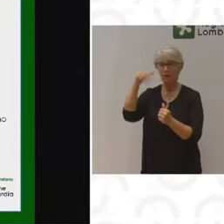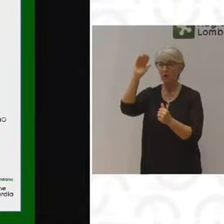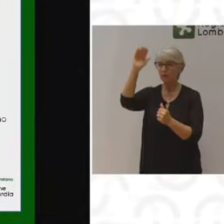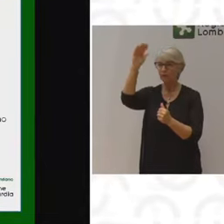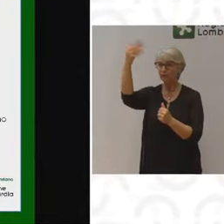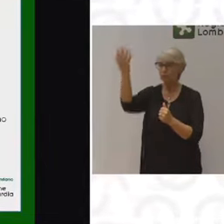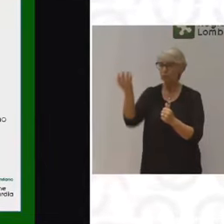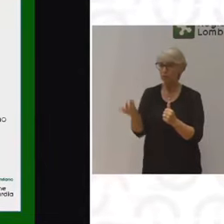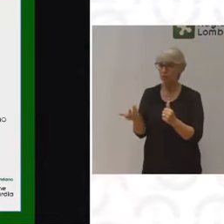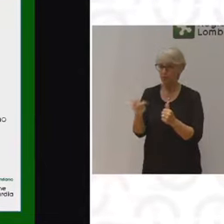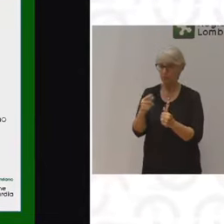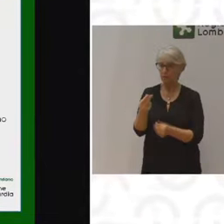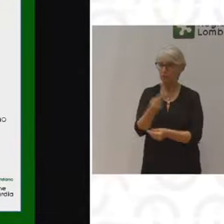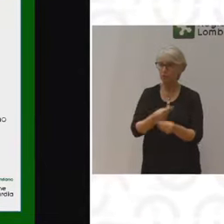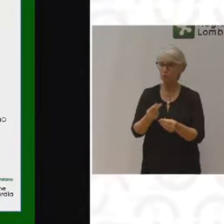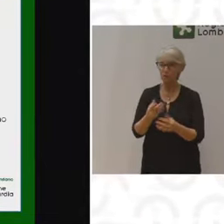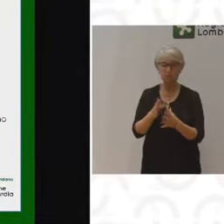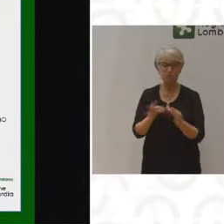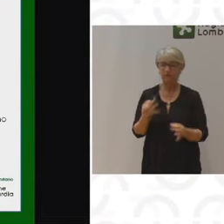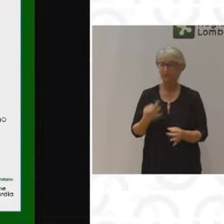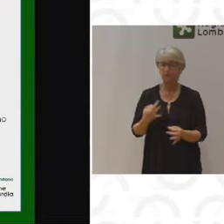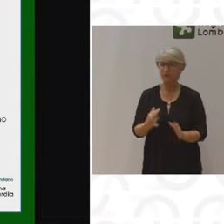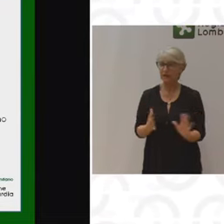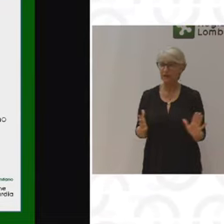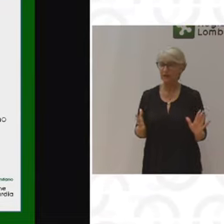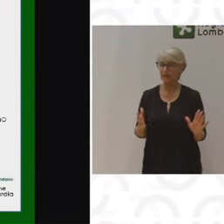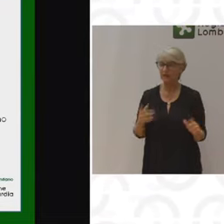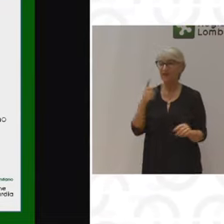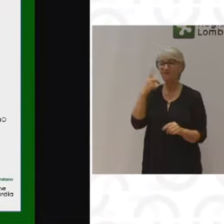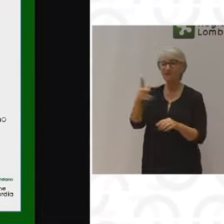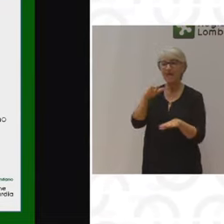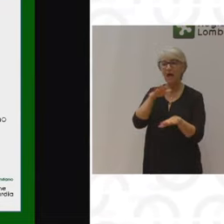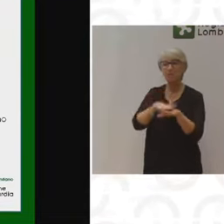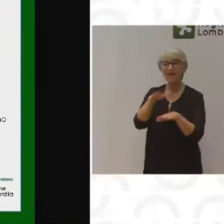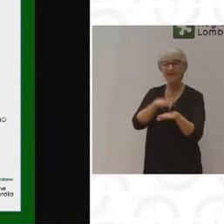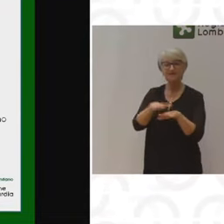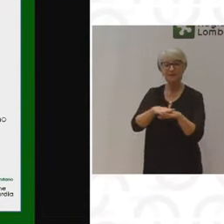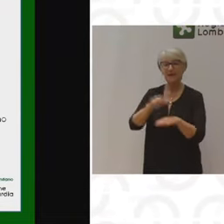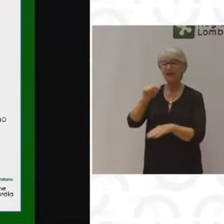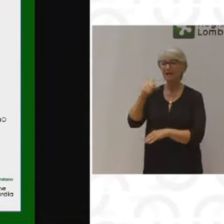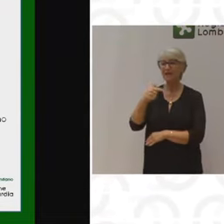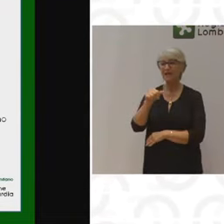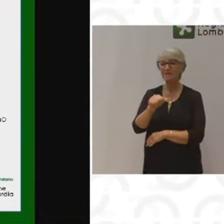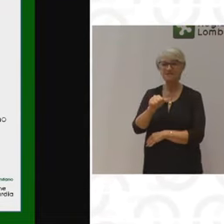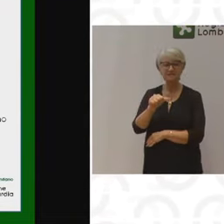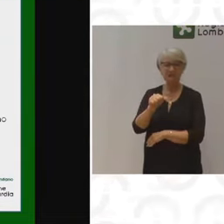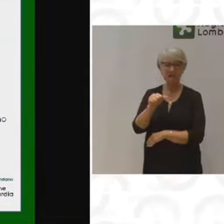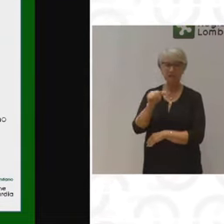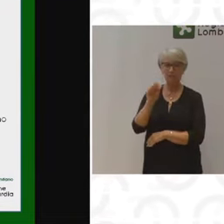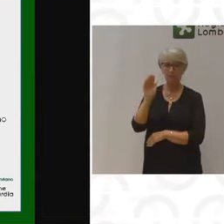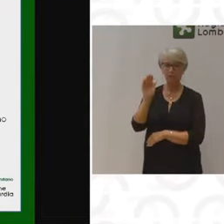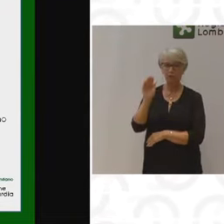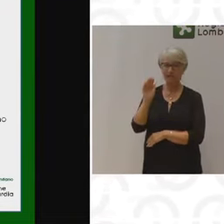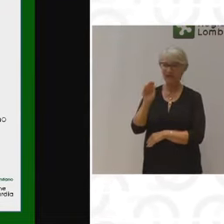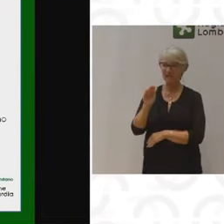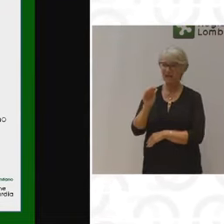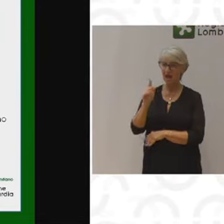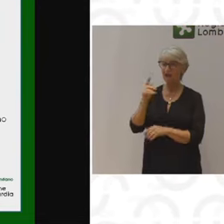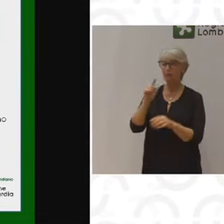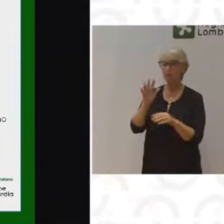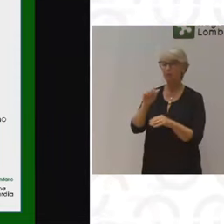che permette di fare un progetto fatto bene per il dopo di noi. Vediamo l'esperienza di ATS Montagna con l'idea proprio